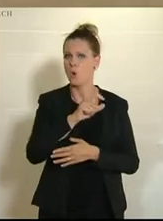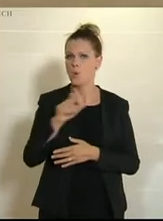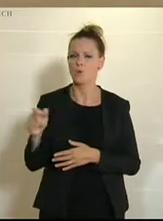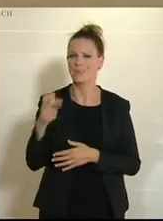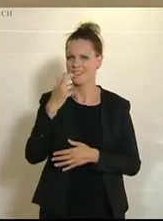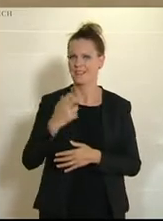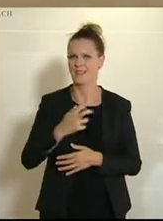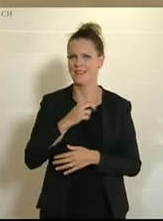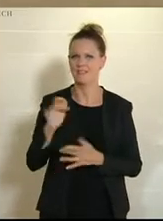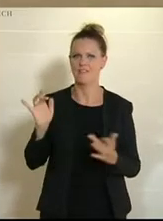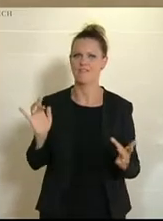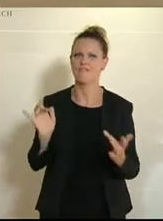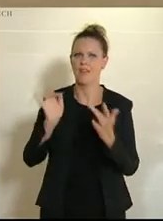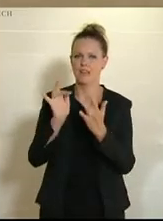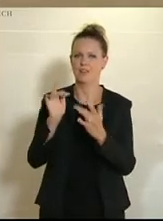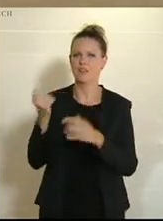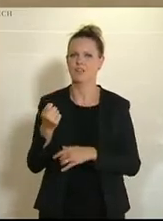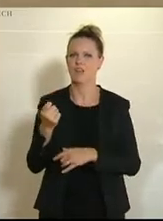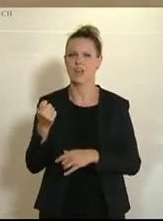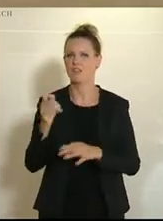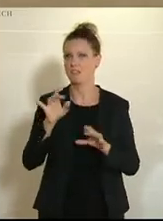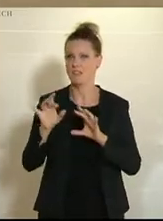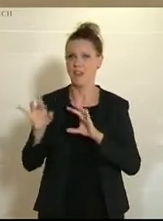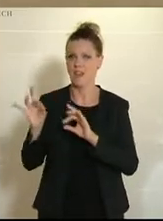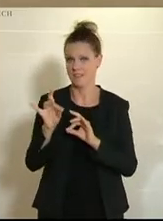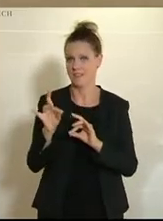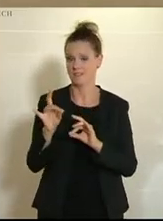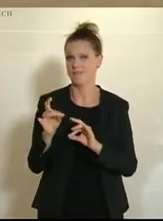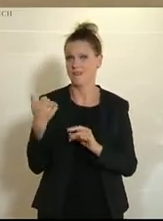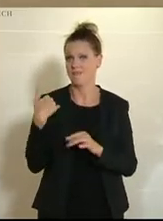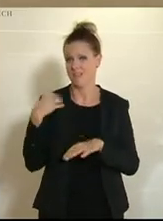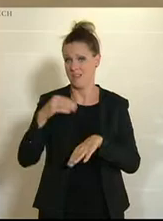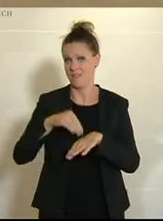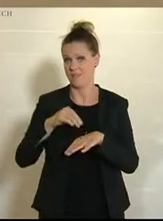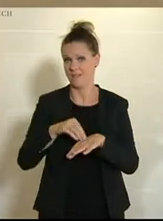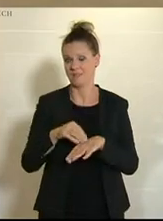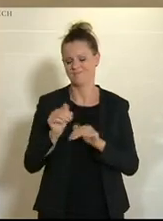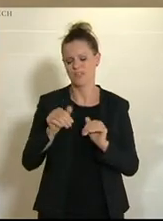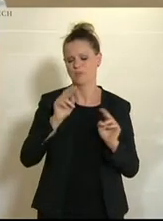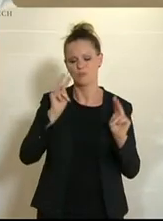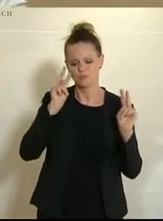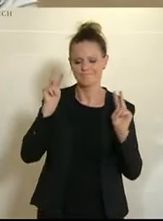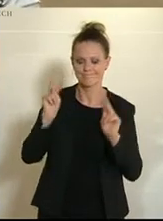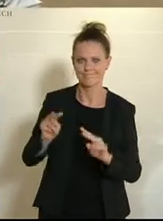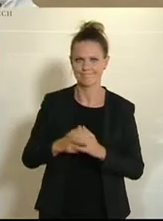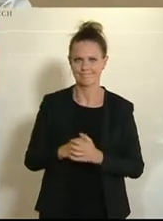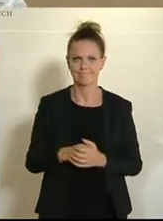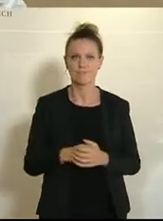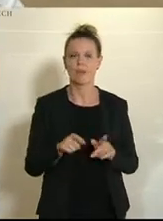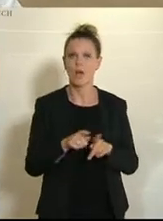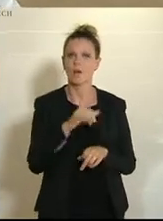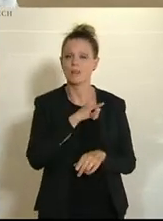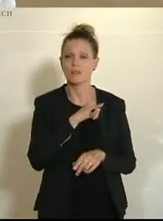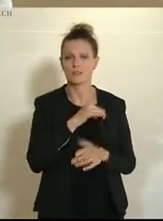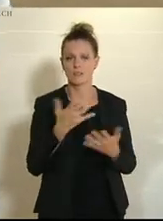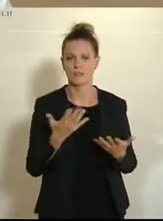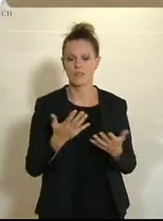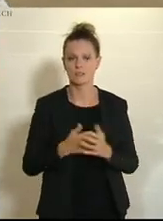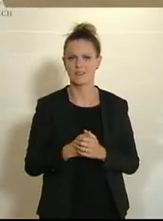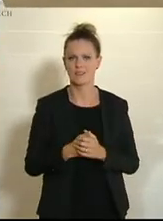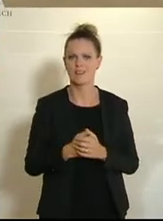christenfeindliche Straftaten in diesem Kontext im Jahr 2017 vermeldet. Das muss man uns anschauen. Interessanterweise hat